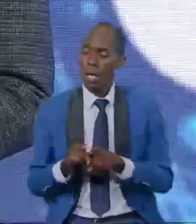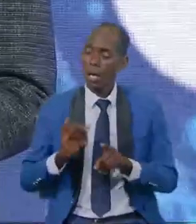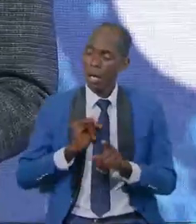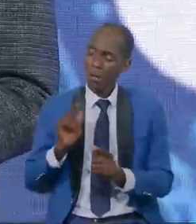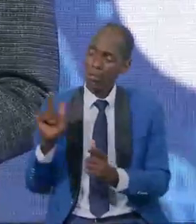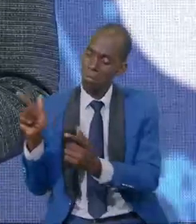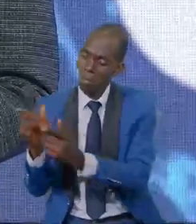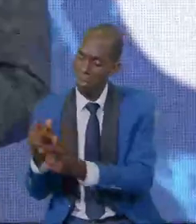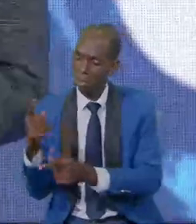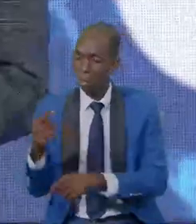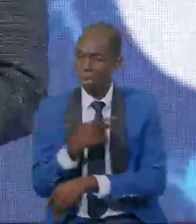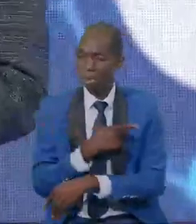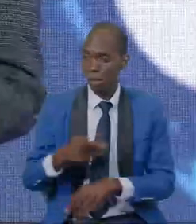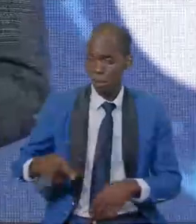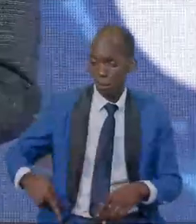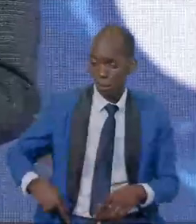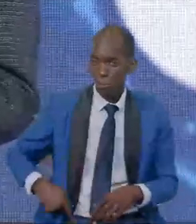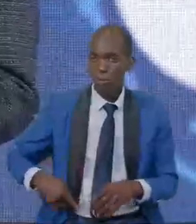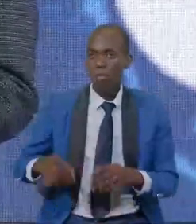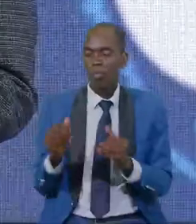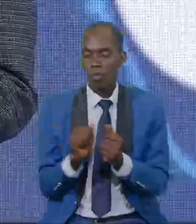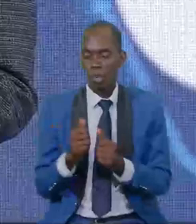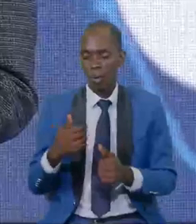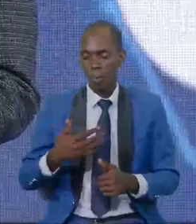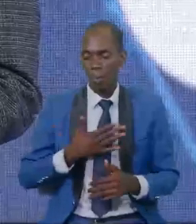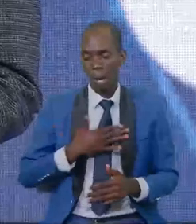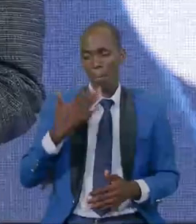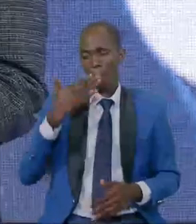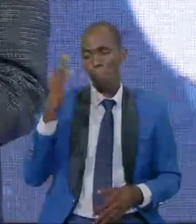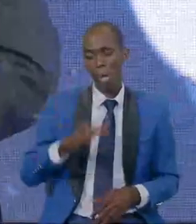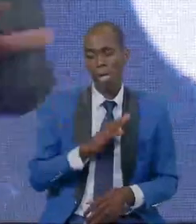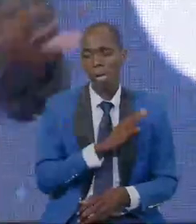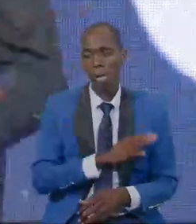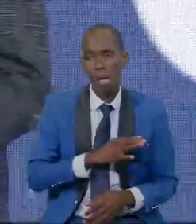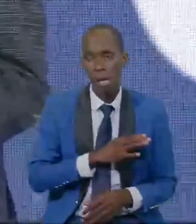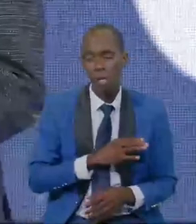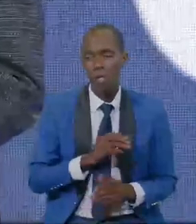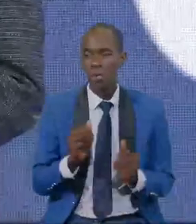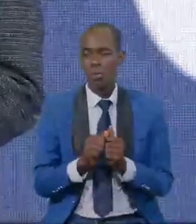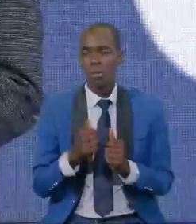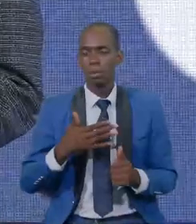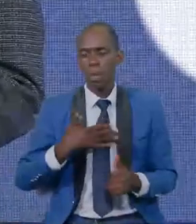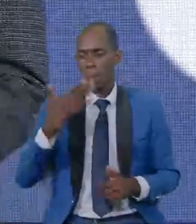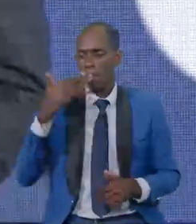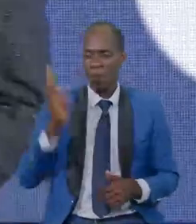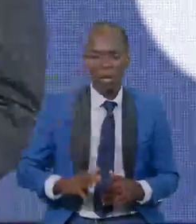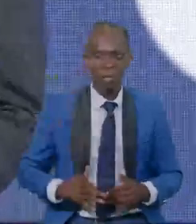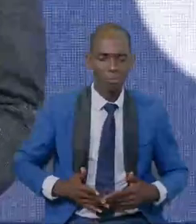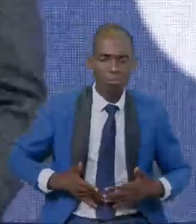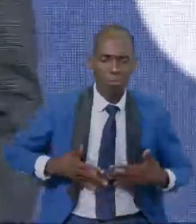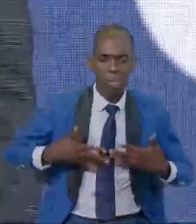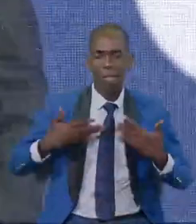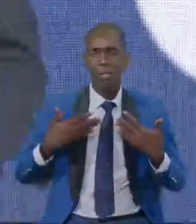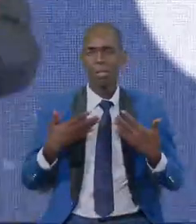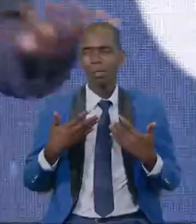Comme je suis allé au prince avec mon mauvais caractère, avec mon mauvais style de vie,